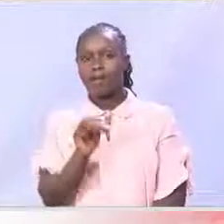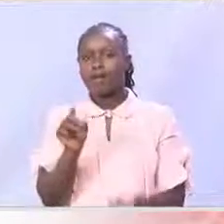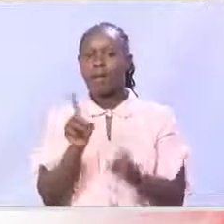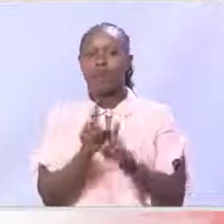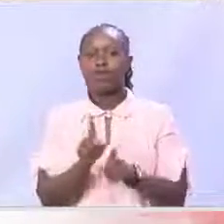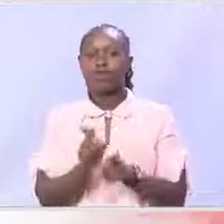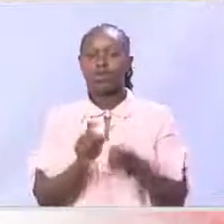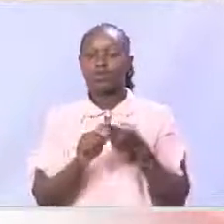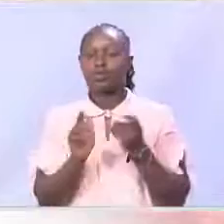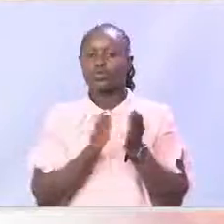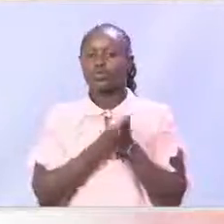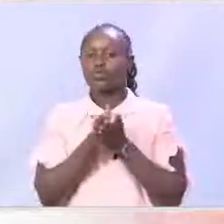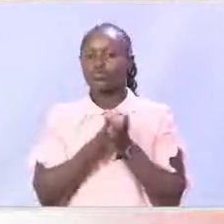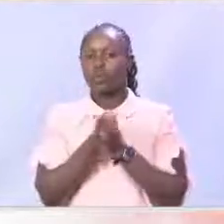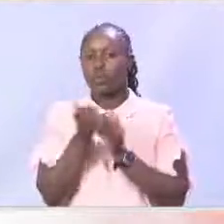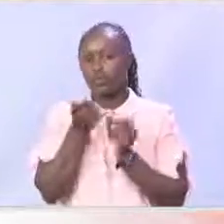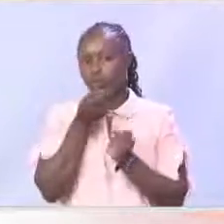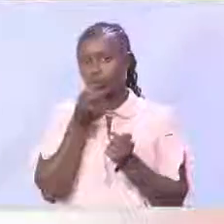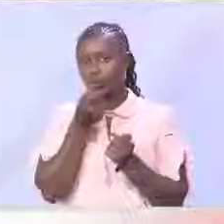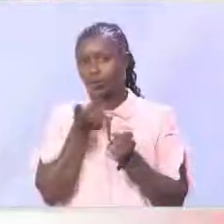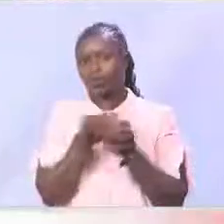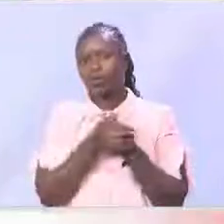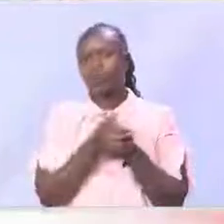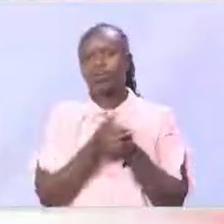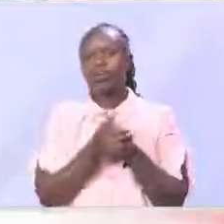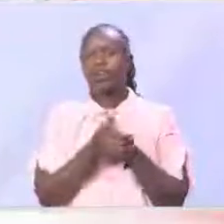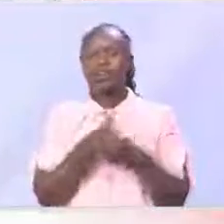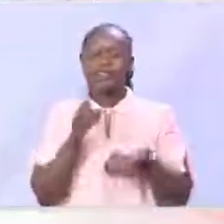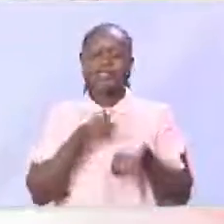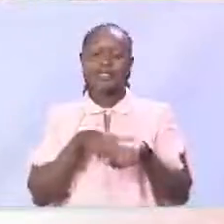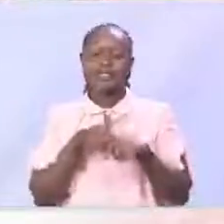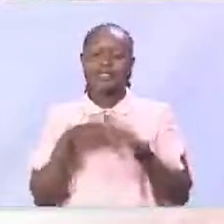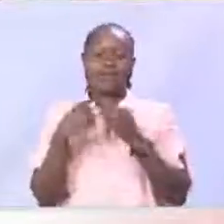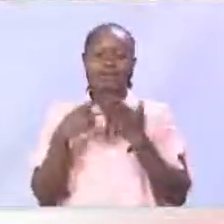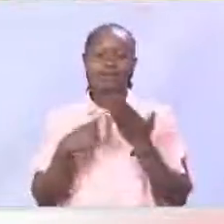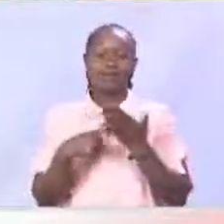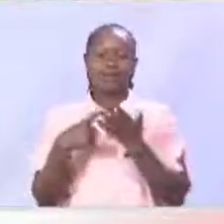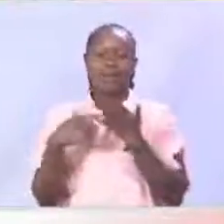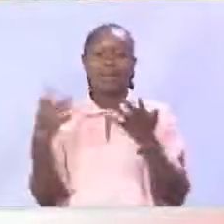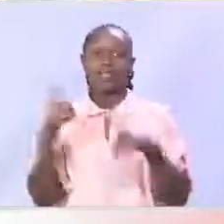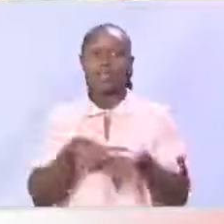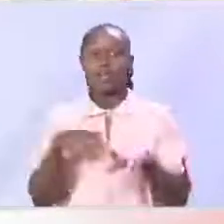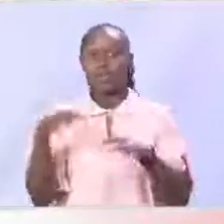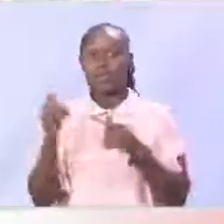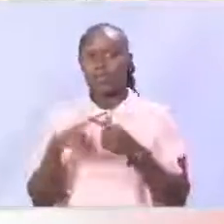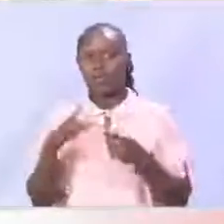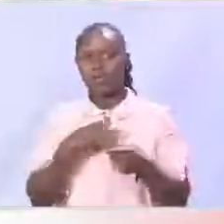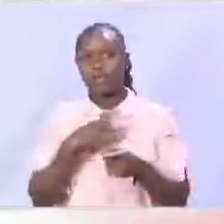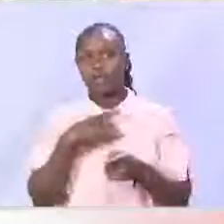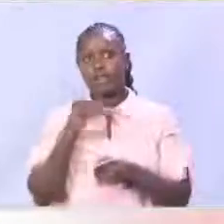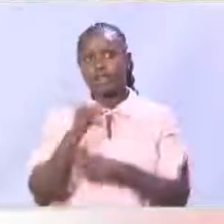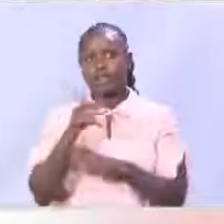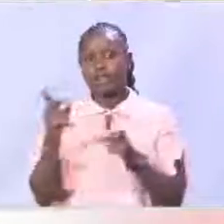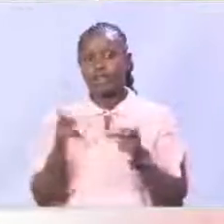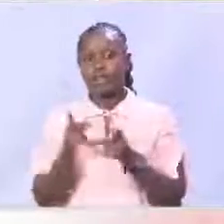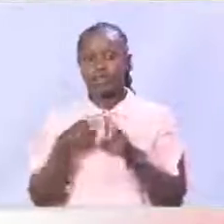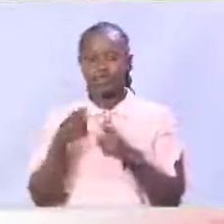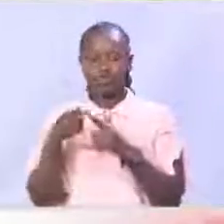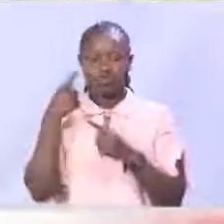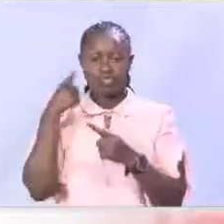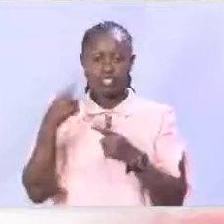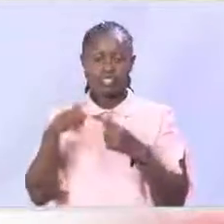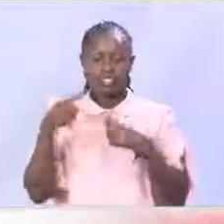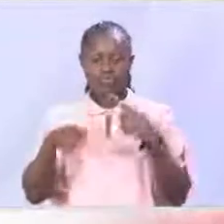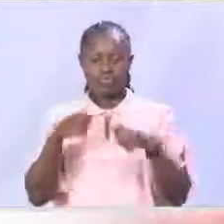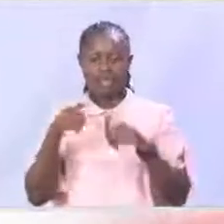groundnuts where we are sitting today. Akizungumza alipozuru wadi ya Chala katika kaunti ya Taita Taveta kutathmini maendeleo ya mradi